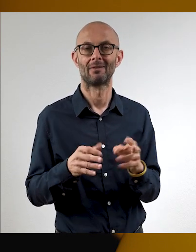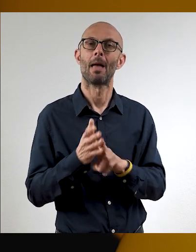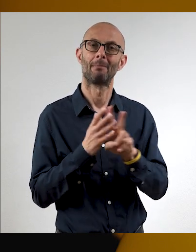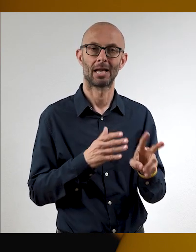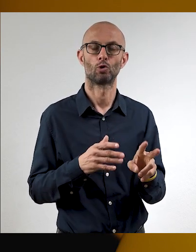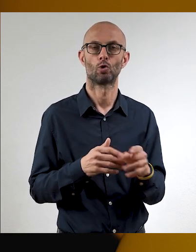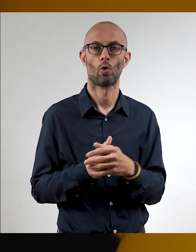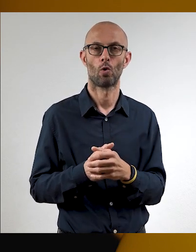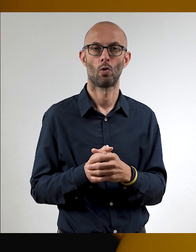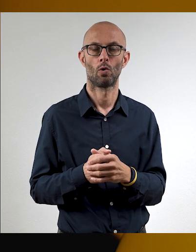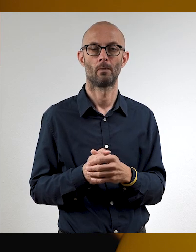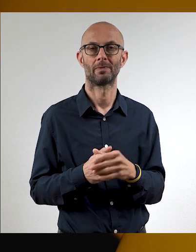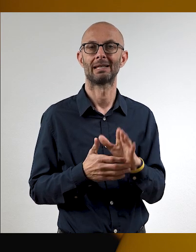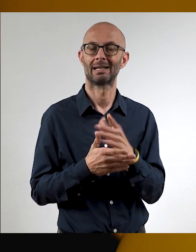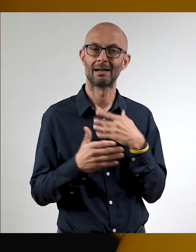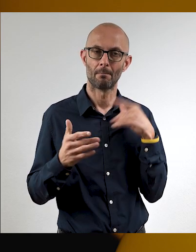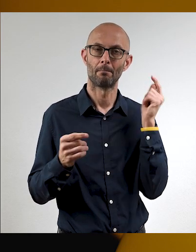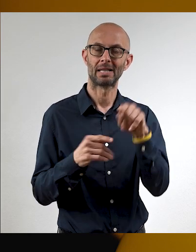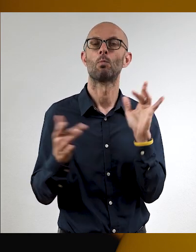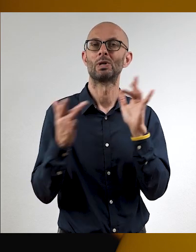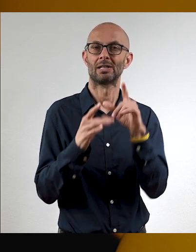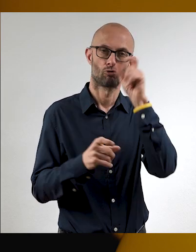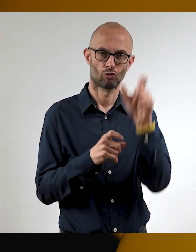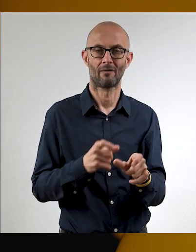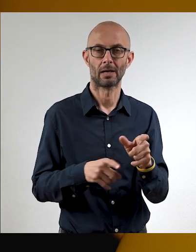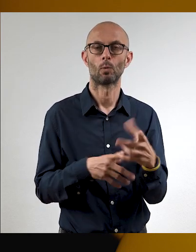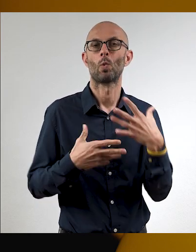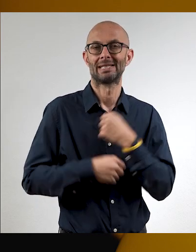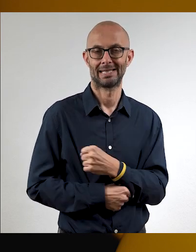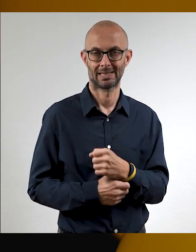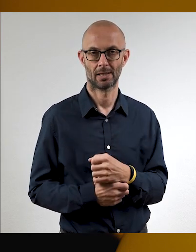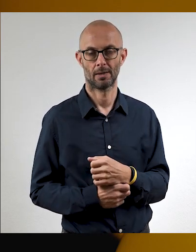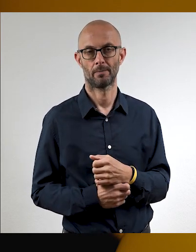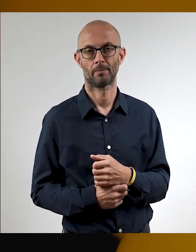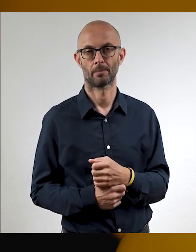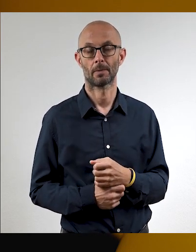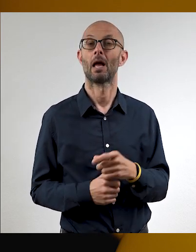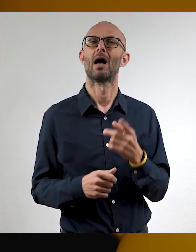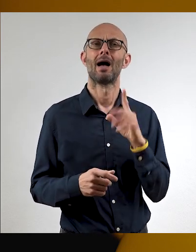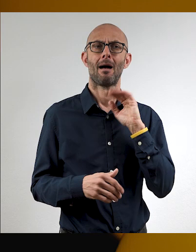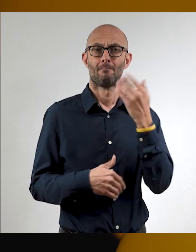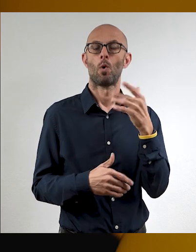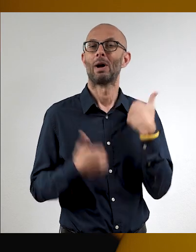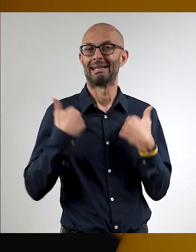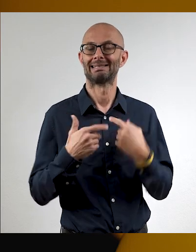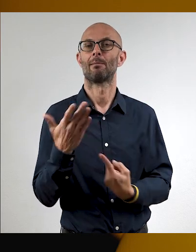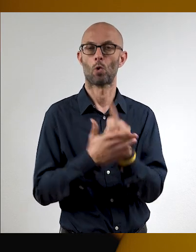preden grem v stik s človekom, ki je v stiski. Po kriznem